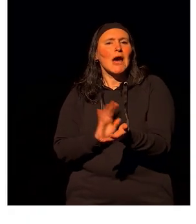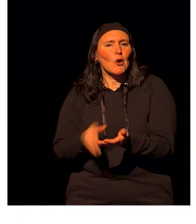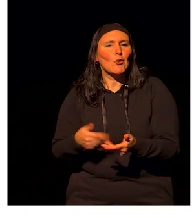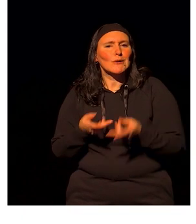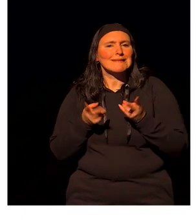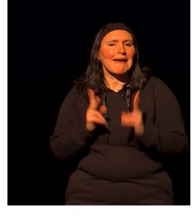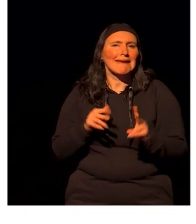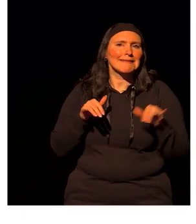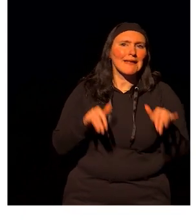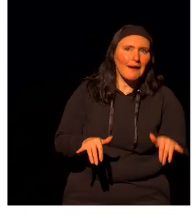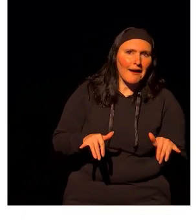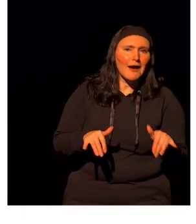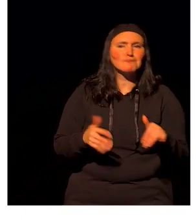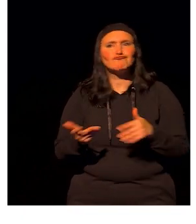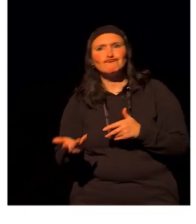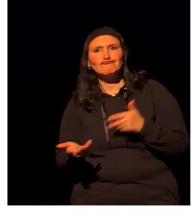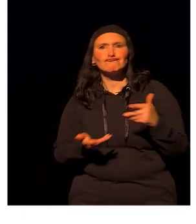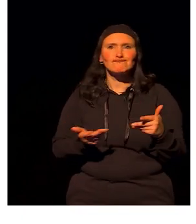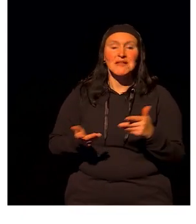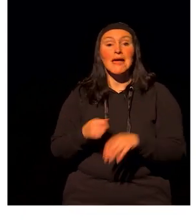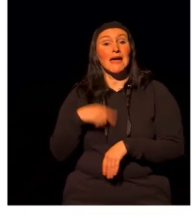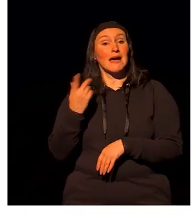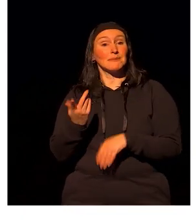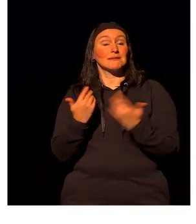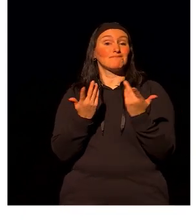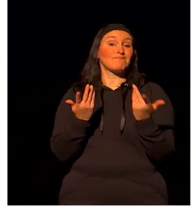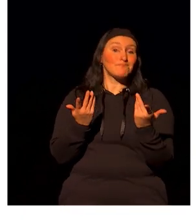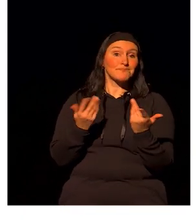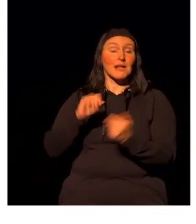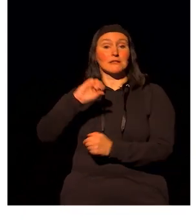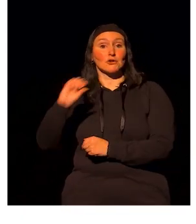noch mal ganz kurz dieses Thema mit